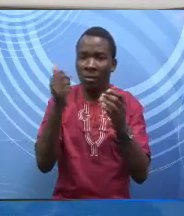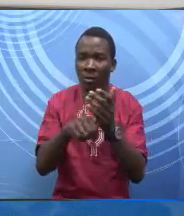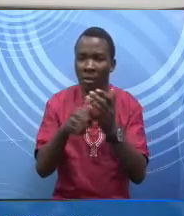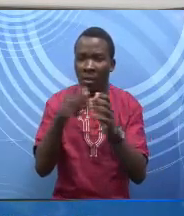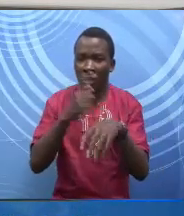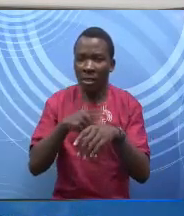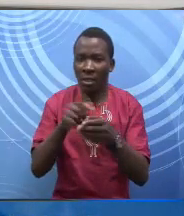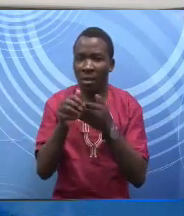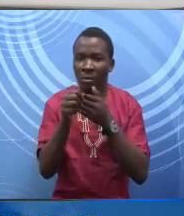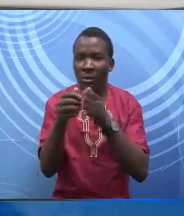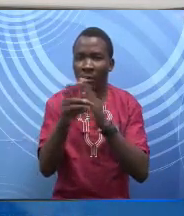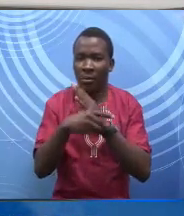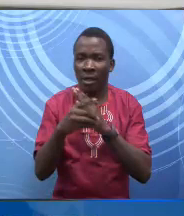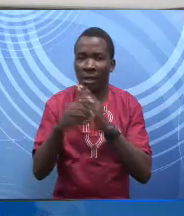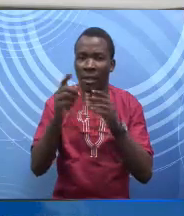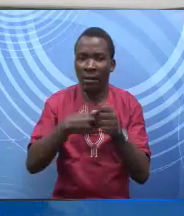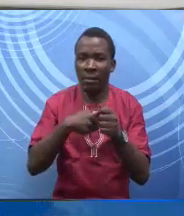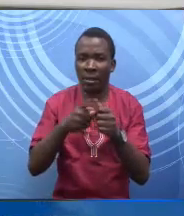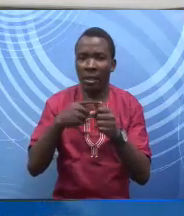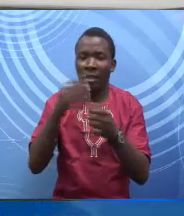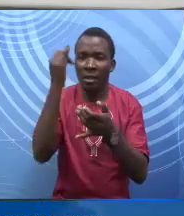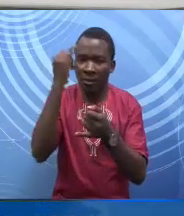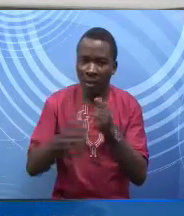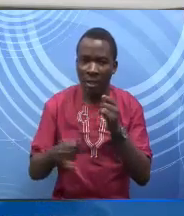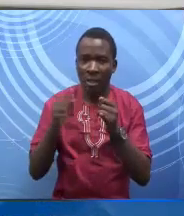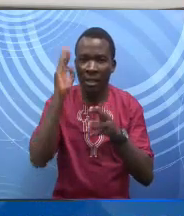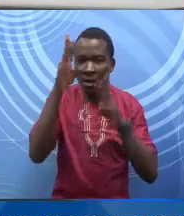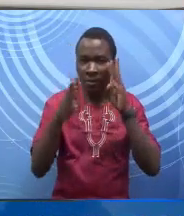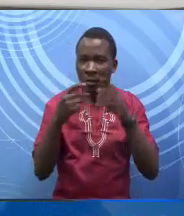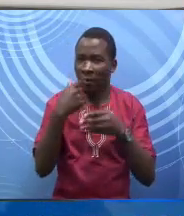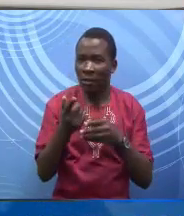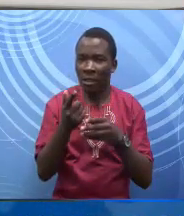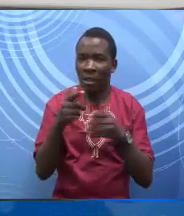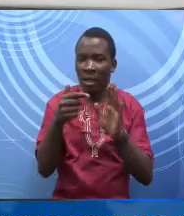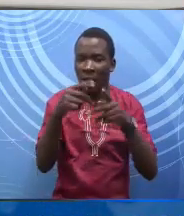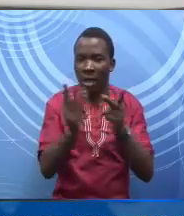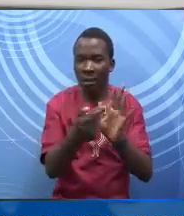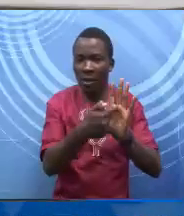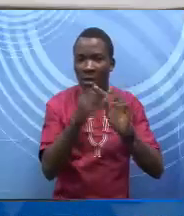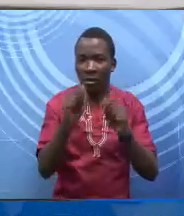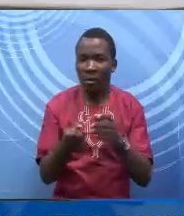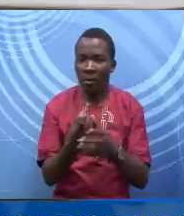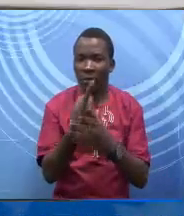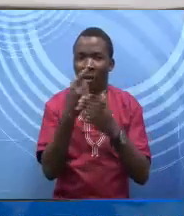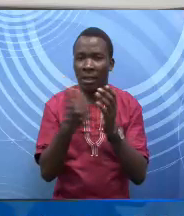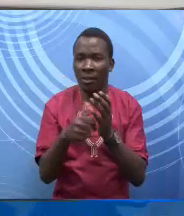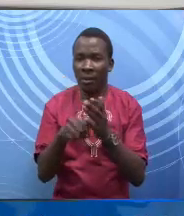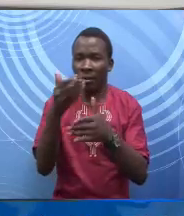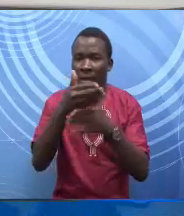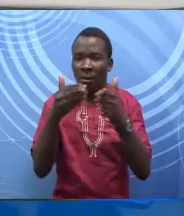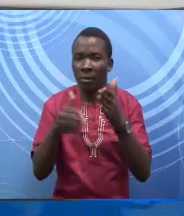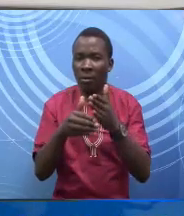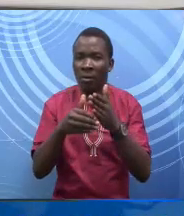ubuyobozi bw'akarere ka Musanze bumara impungenge abo baturage, bavuga ko ngo aho bigaragara ko hashobora guteza ikibazo ngo hazajya hubakwa